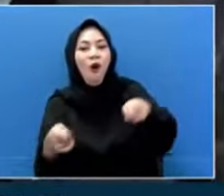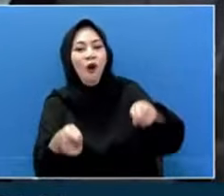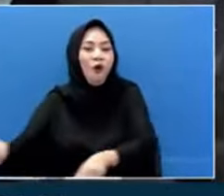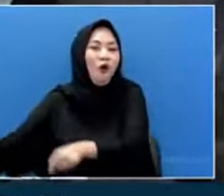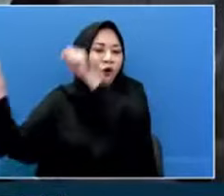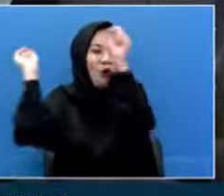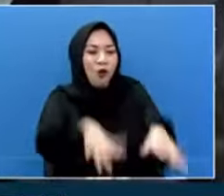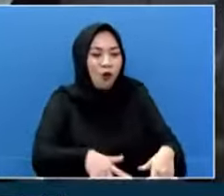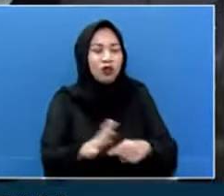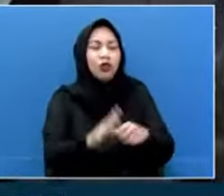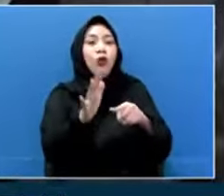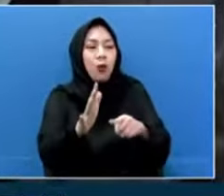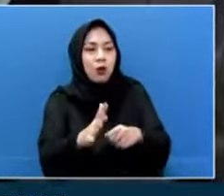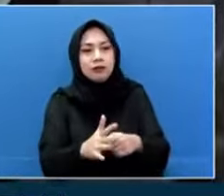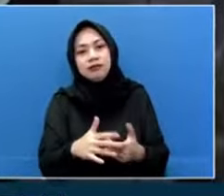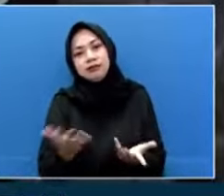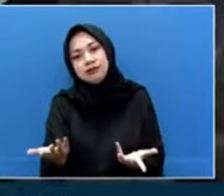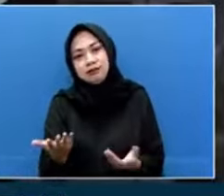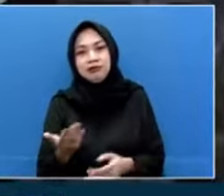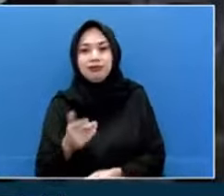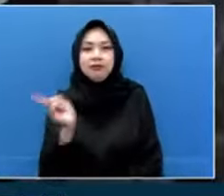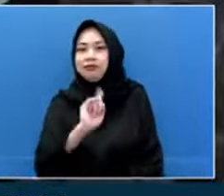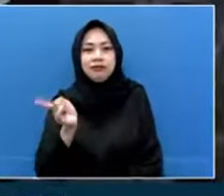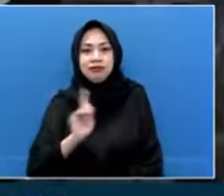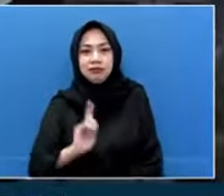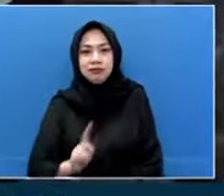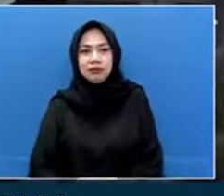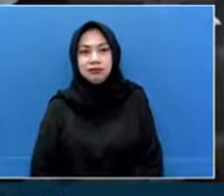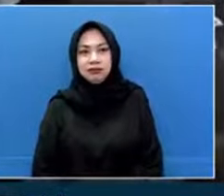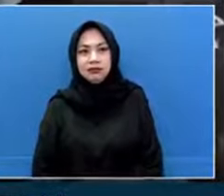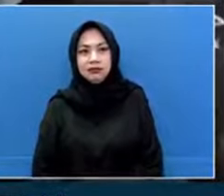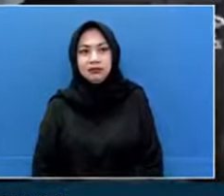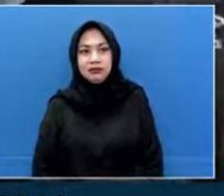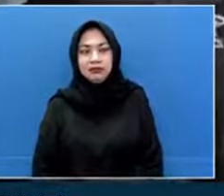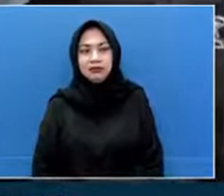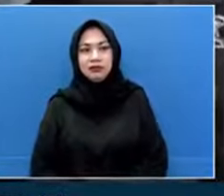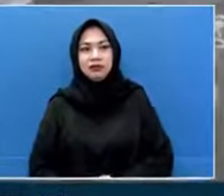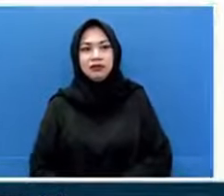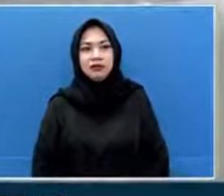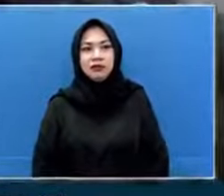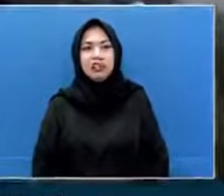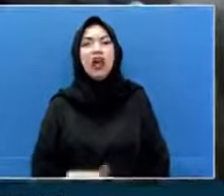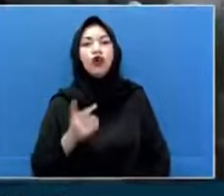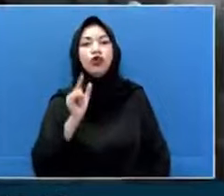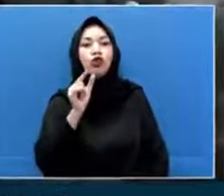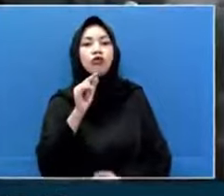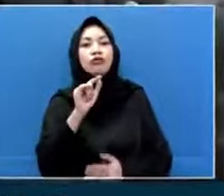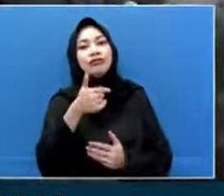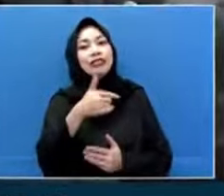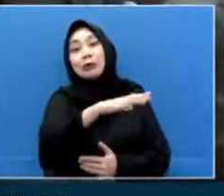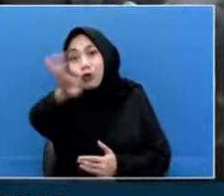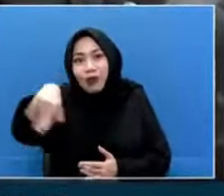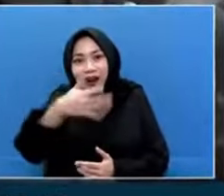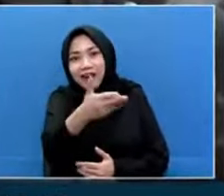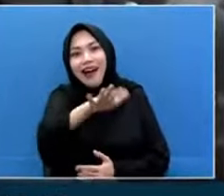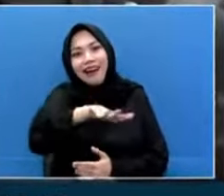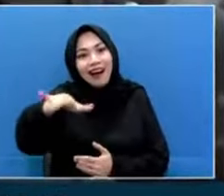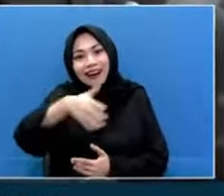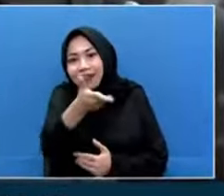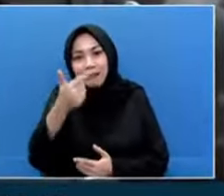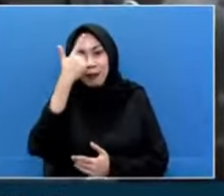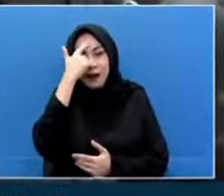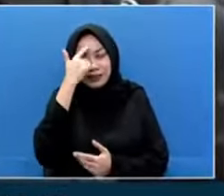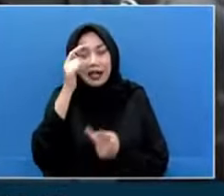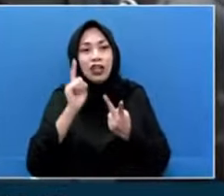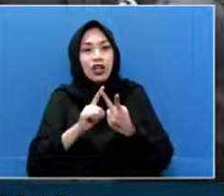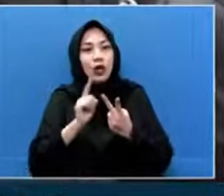mengakibatkan kejadian seperti ini ya untuk pembelajaran kita semua Dan intinya Dinas Pendidikan Kabupaten